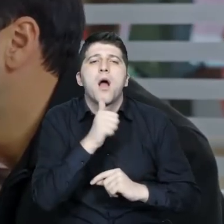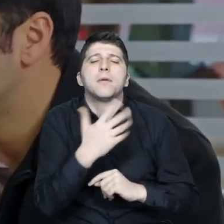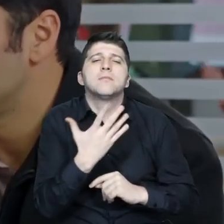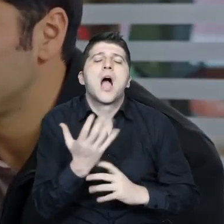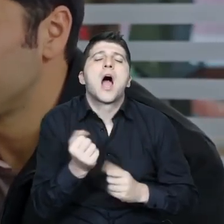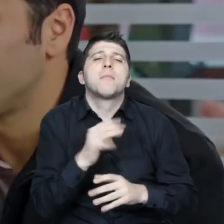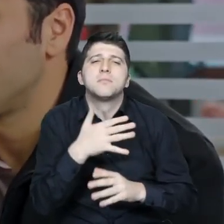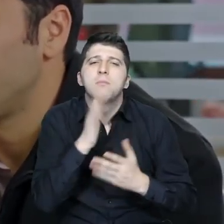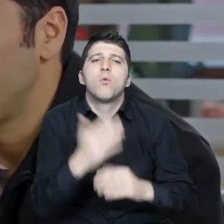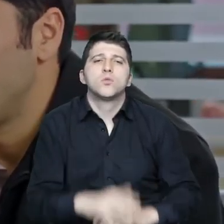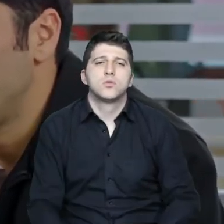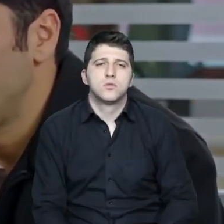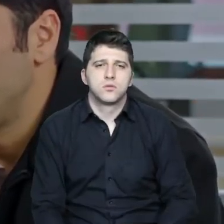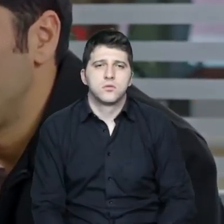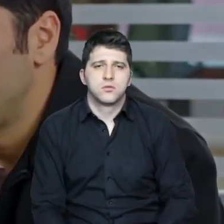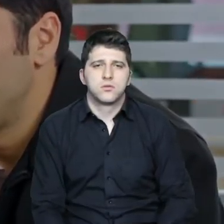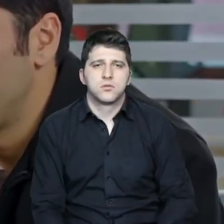gururlu adamdır.